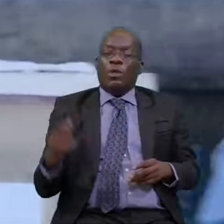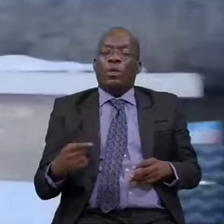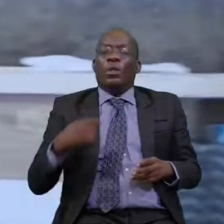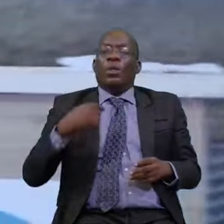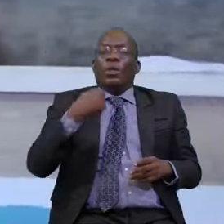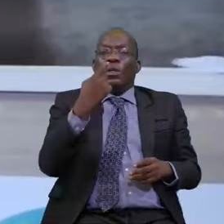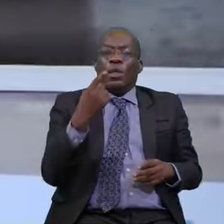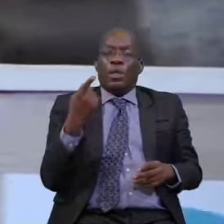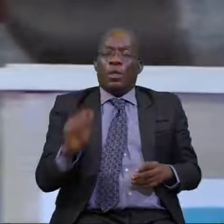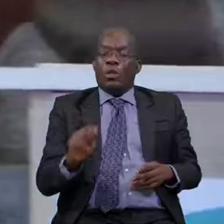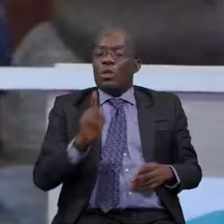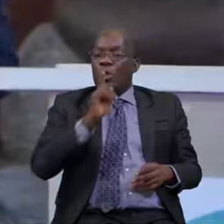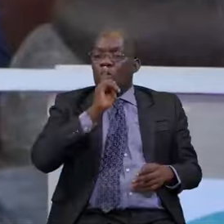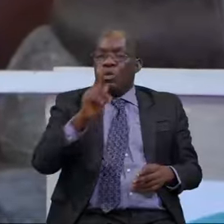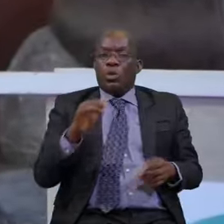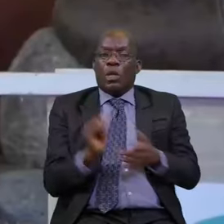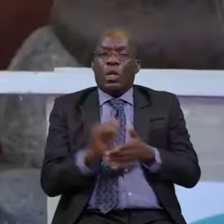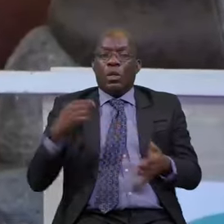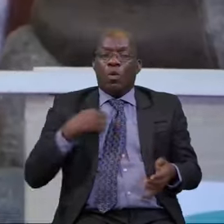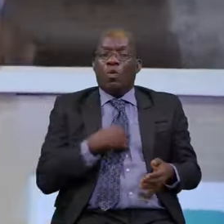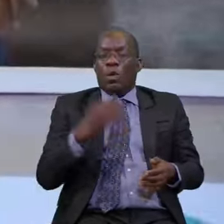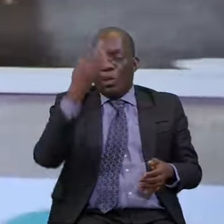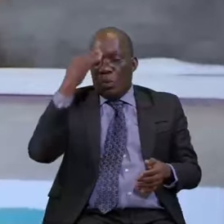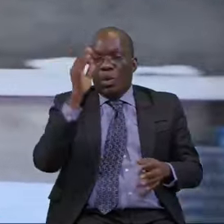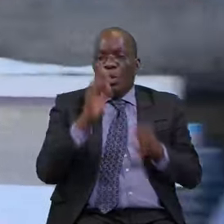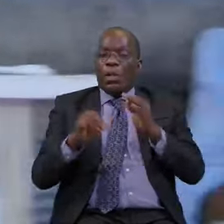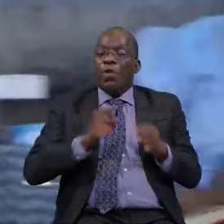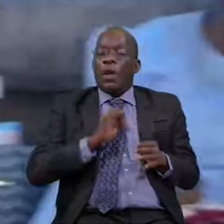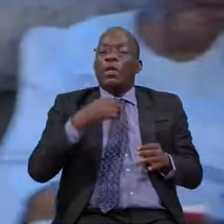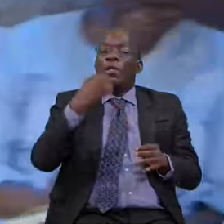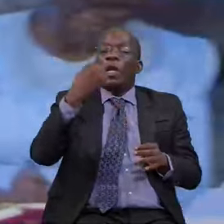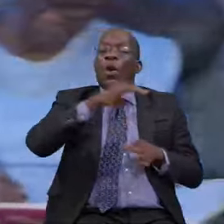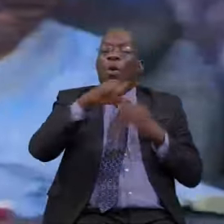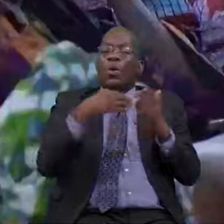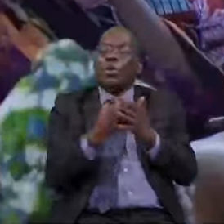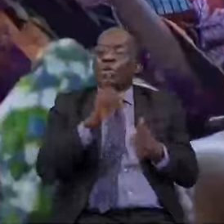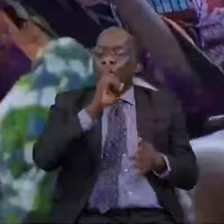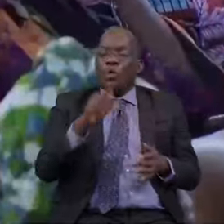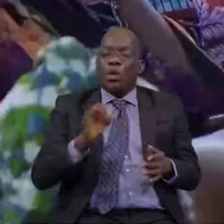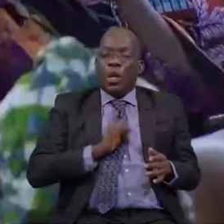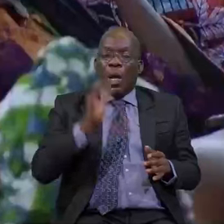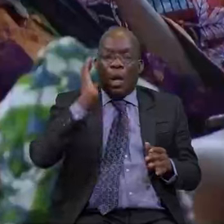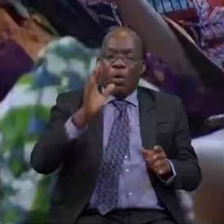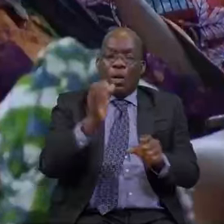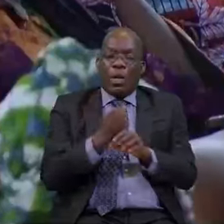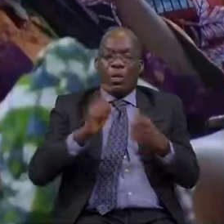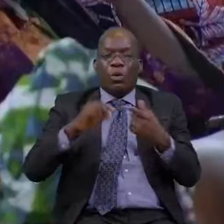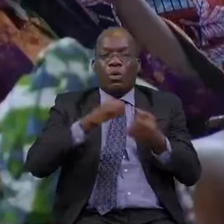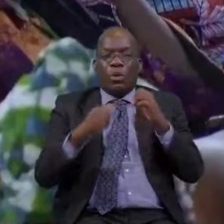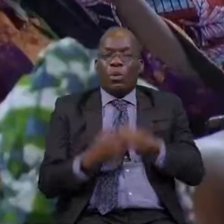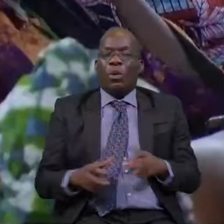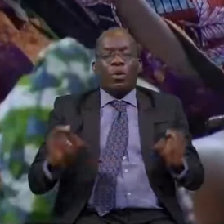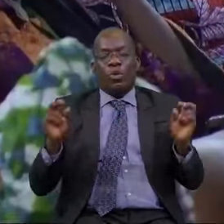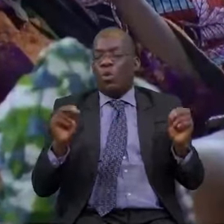pour ne dire que la vérité que nous savons. Si je dis la vérité que j'ai, la vérité que je connais, je